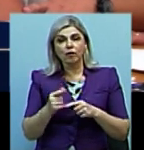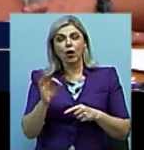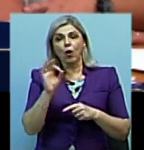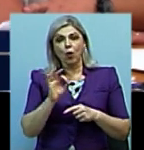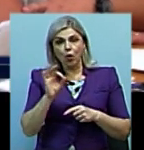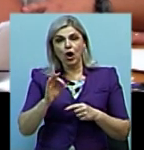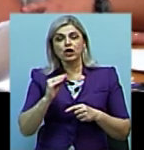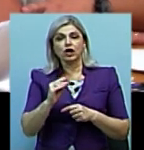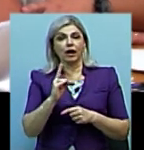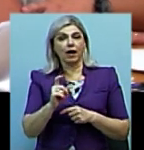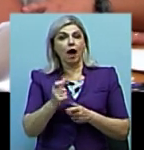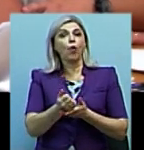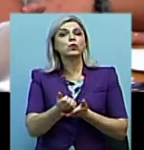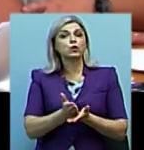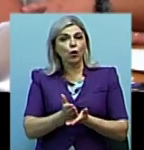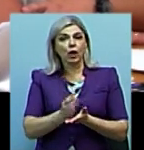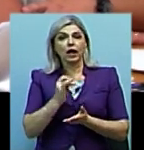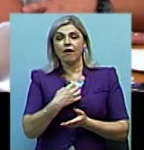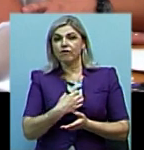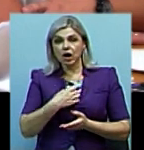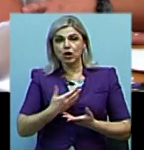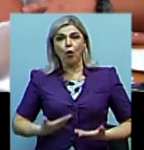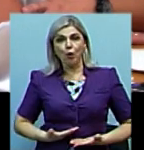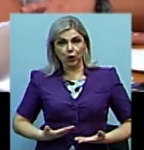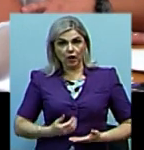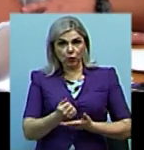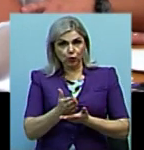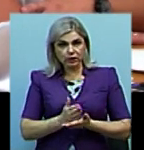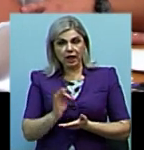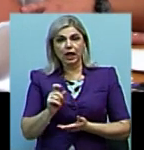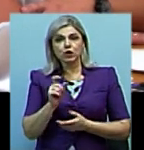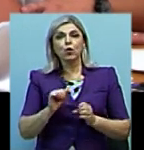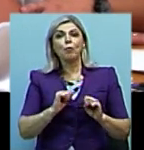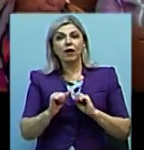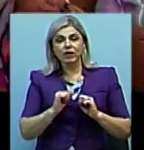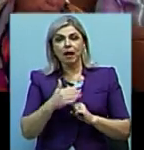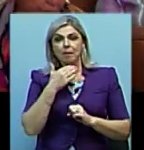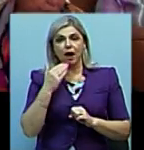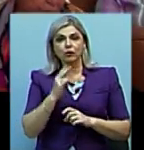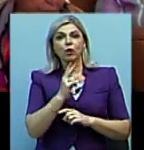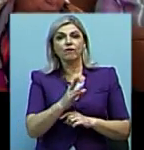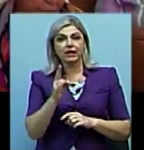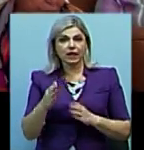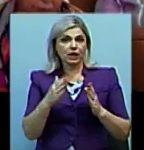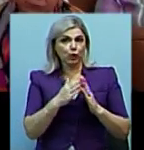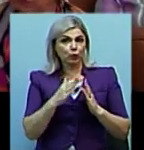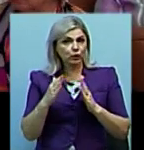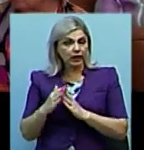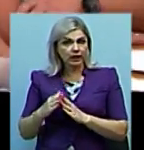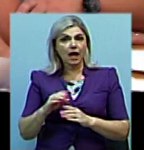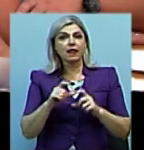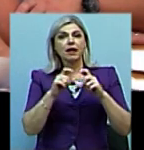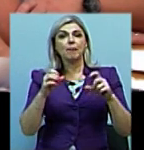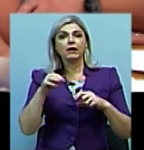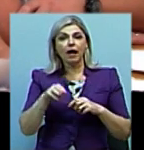житлово-комунальної послуги, ключова фраза комунальної, з управління багатоквартирного департаменту належить,